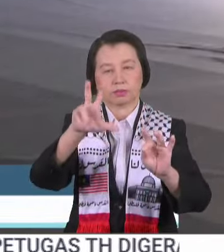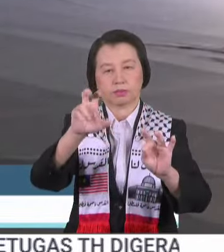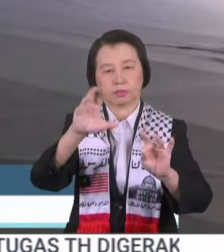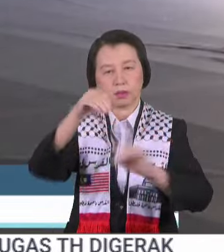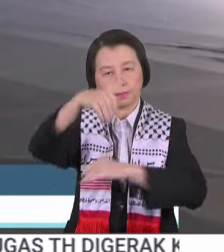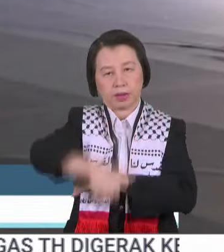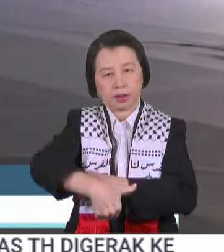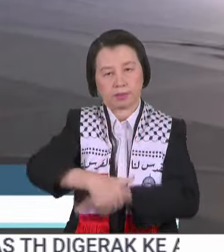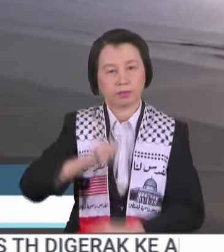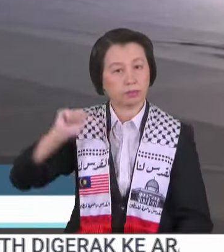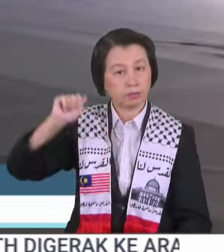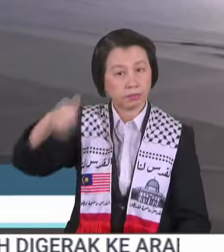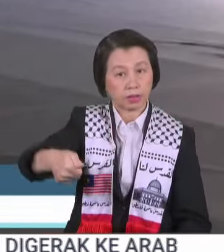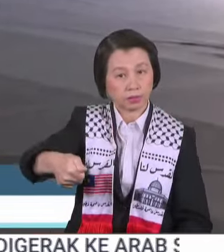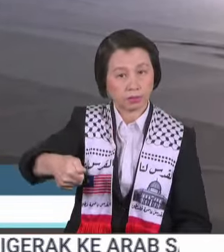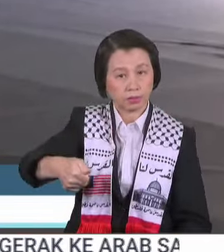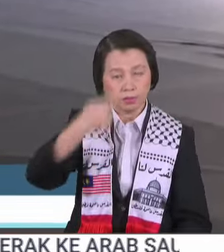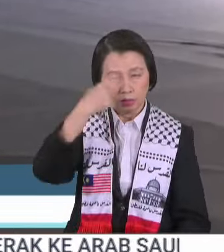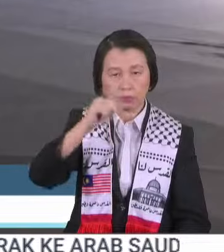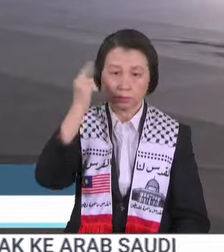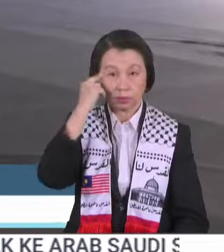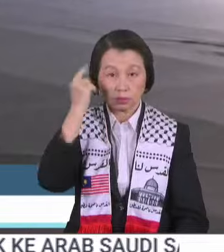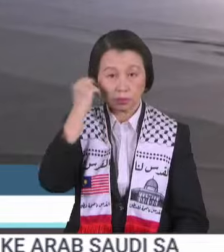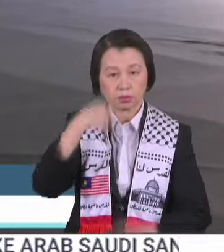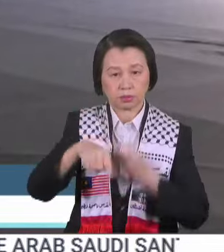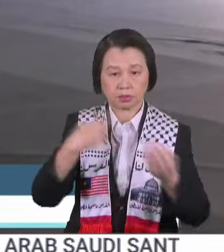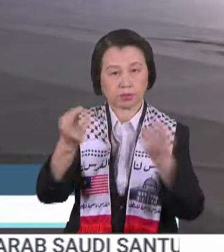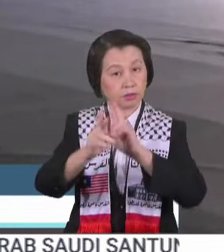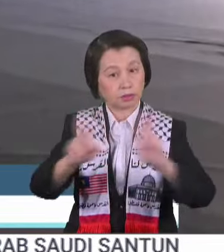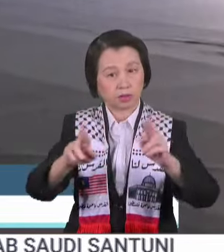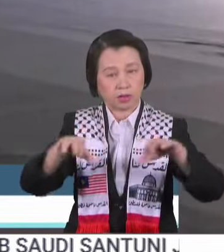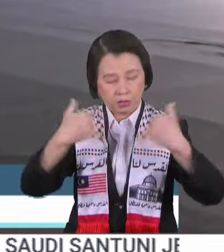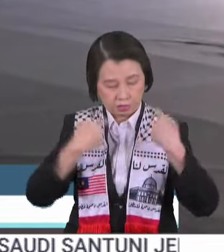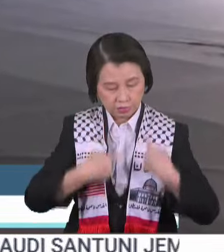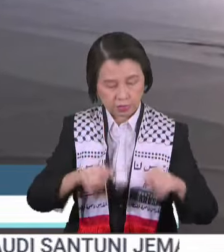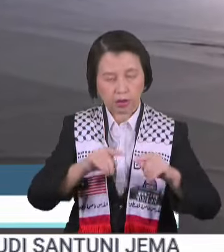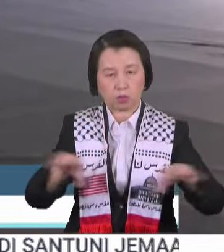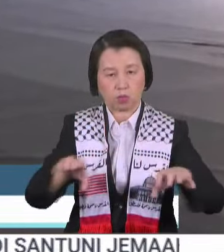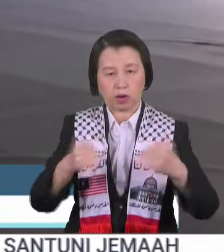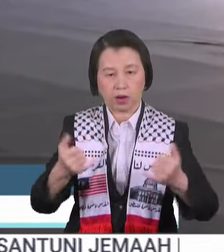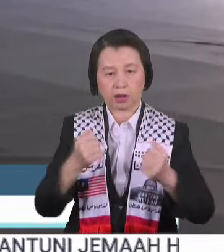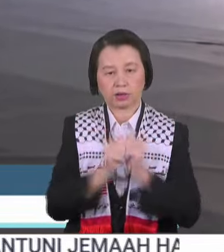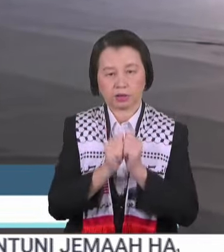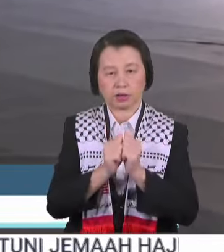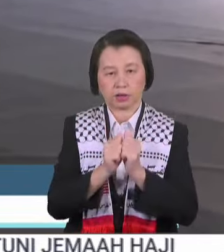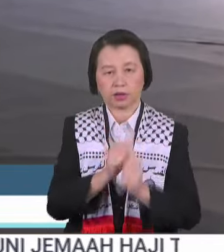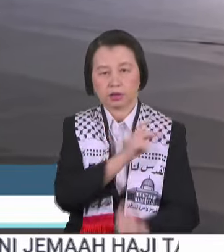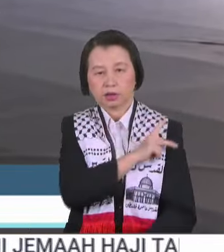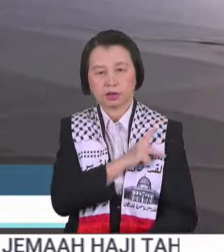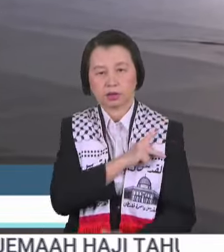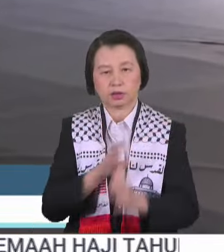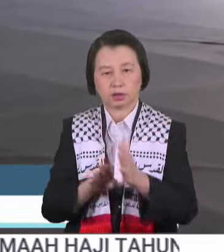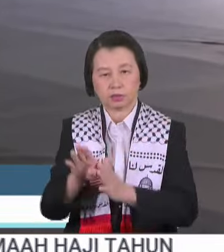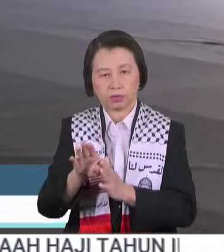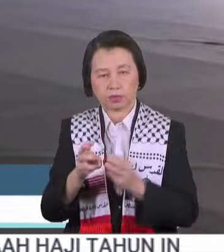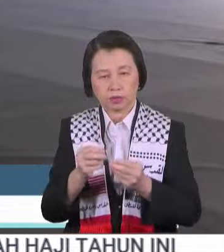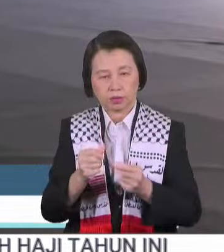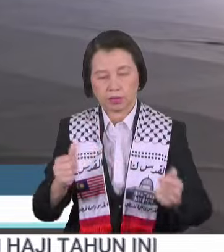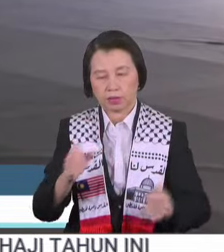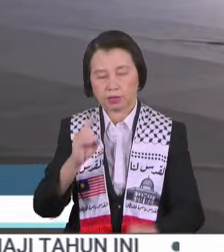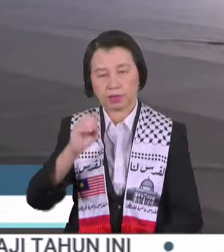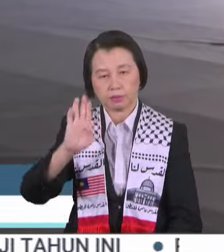esok. Jadi untuk mengetahui lebih lanjut mengenai persiapan yang sedang dilakukan, saya kini bersama Ketua Division Pembangunan Hartanah